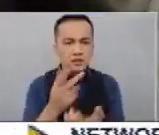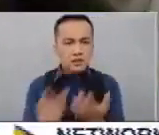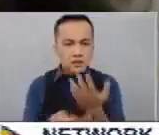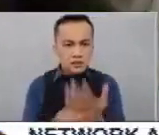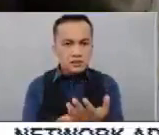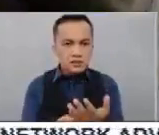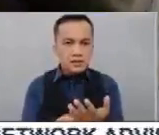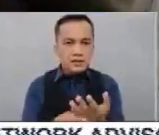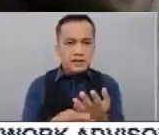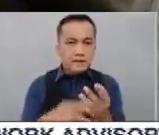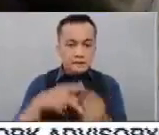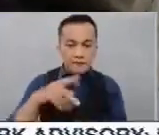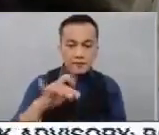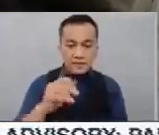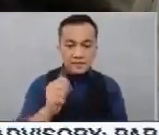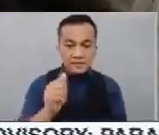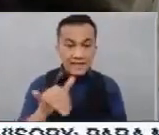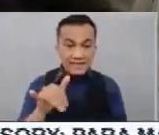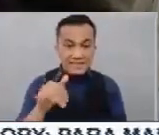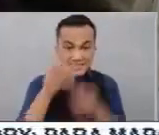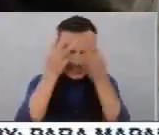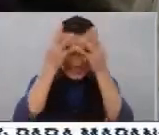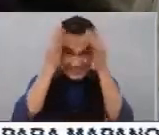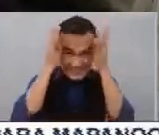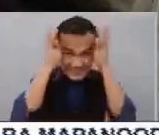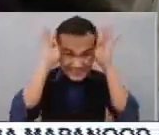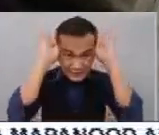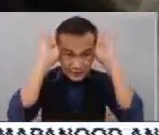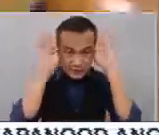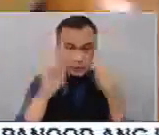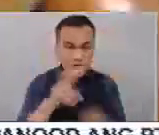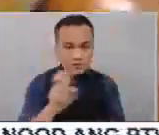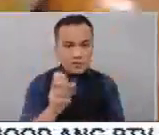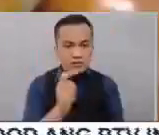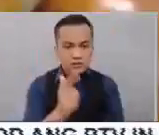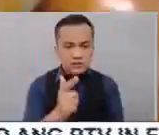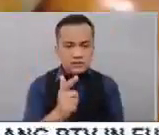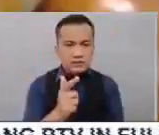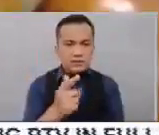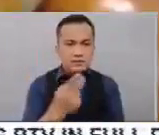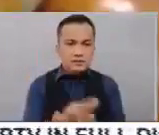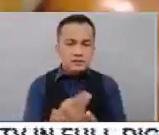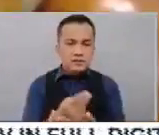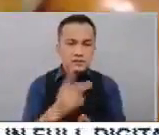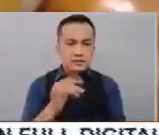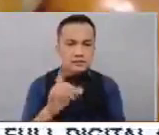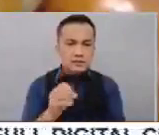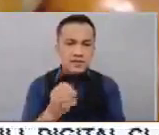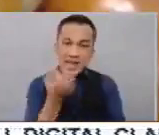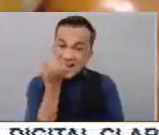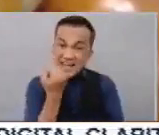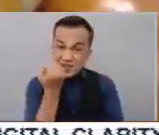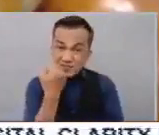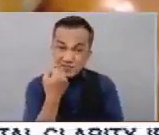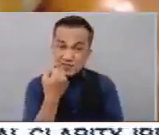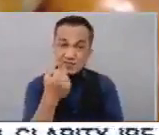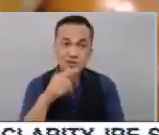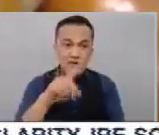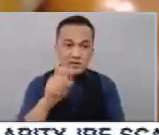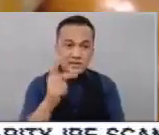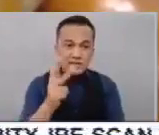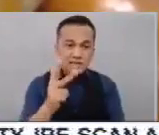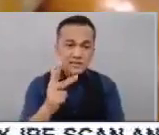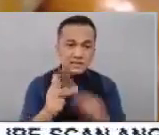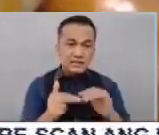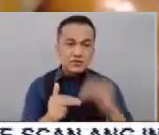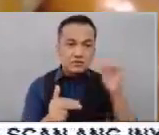bumaba yan ng 20 pesos. Ang talong naman, 70 to 120 pesos per kilo, bumaba rin ng 10 piso.